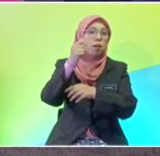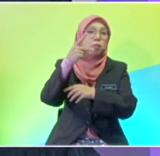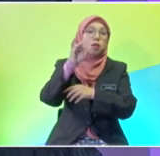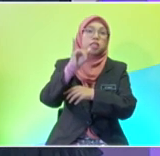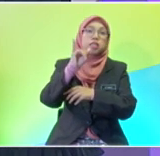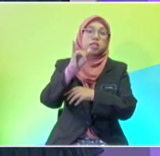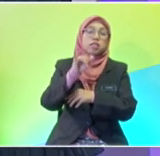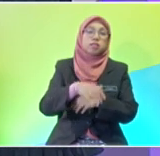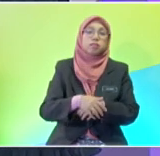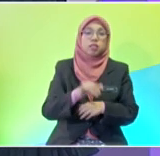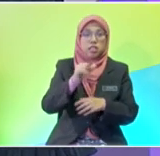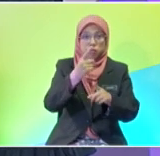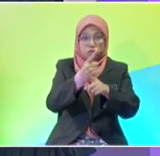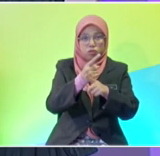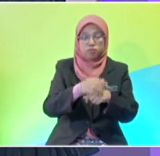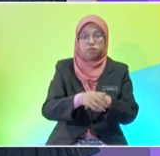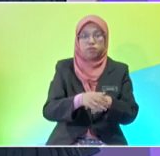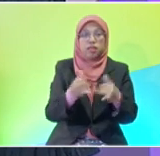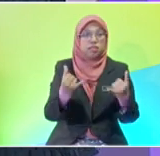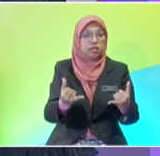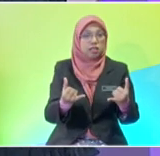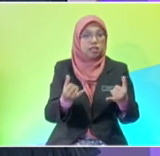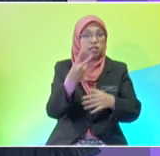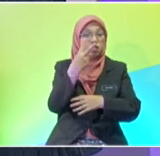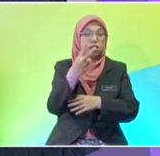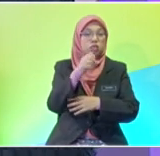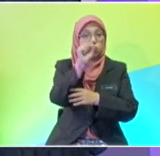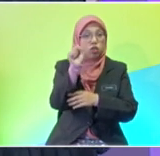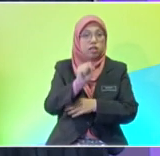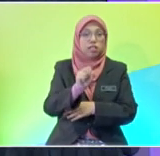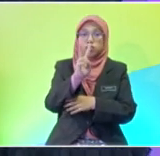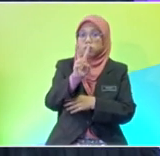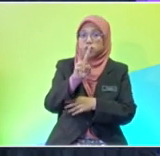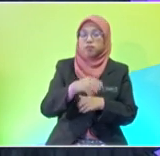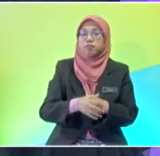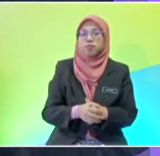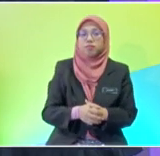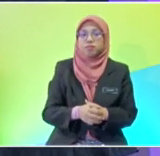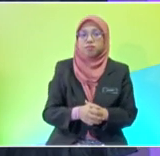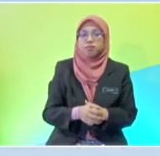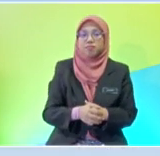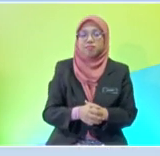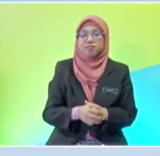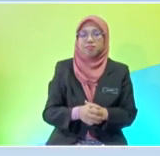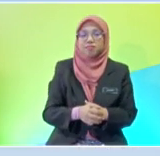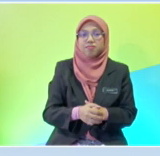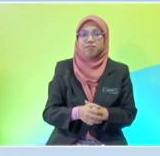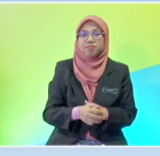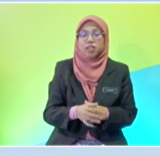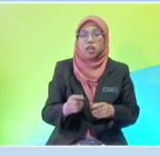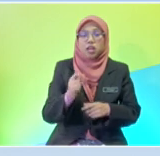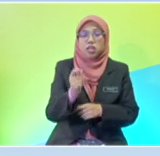seterusnya kita pergi ke soal yang kedua oke yaitu Sewo